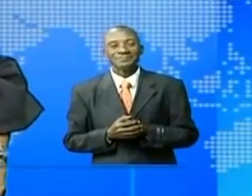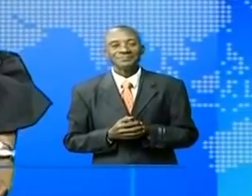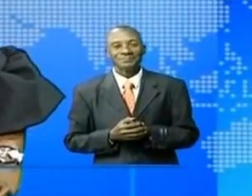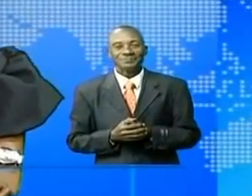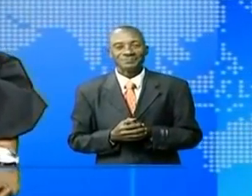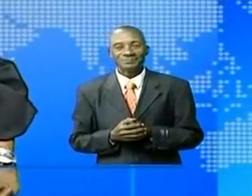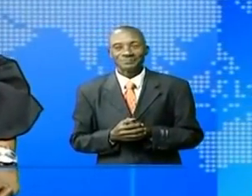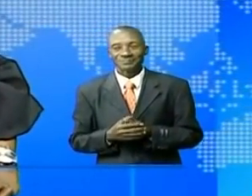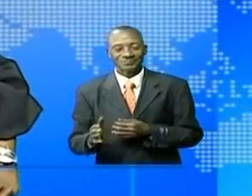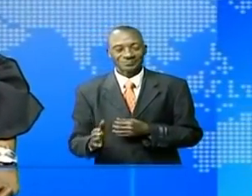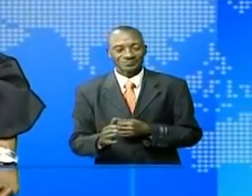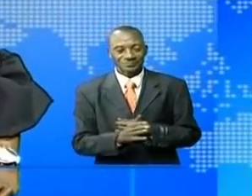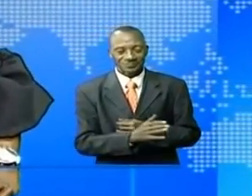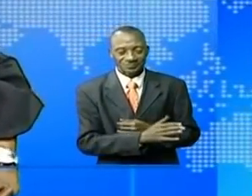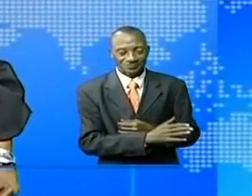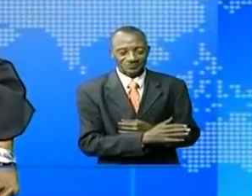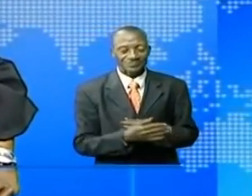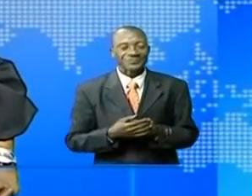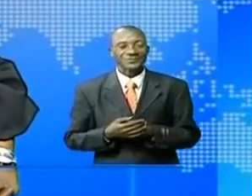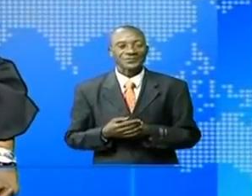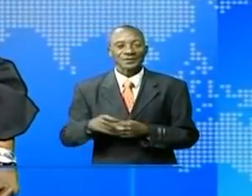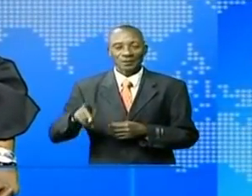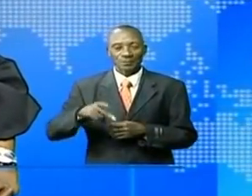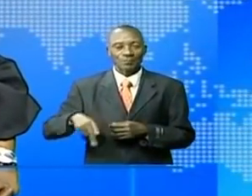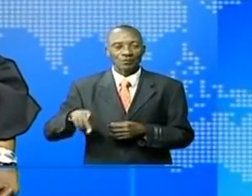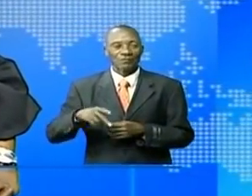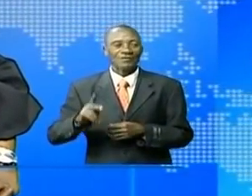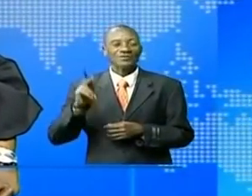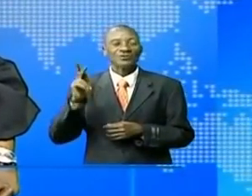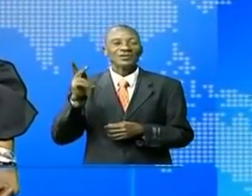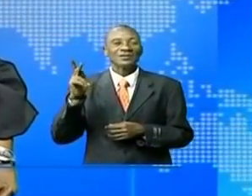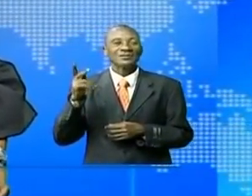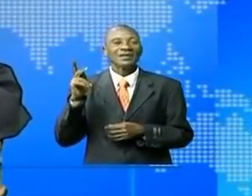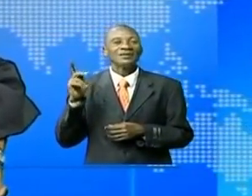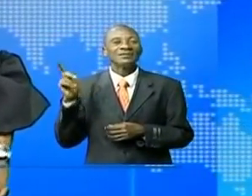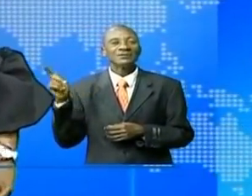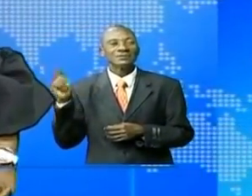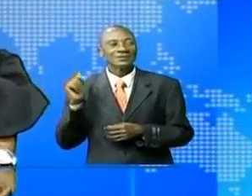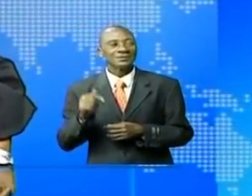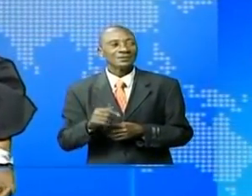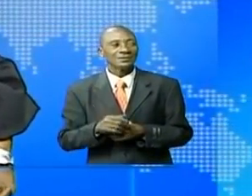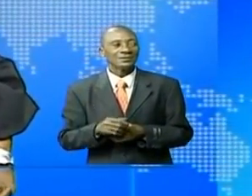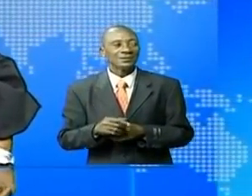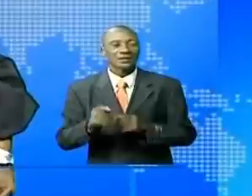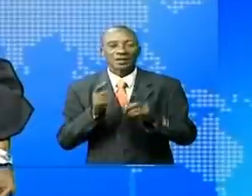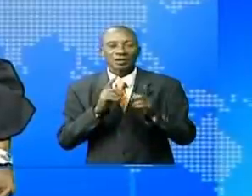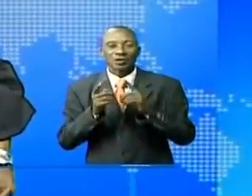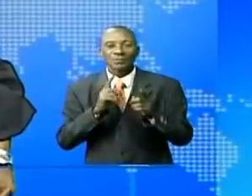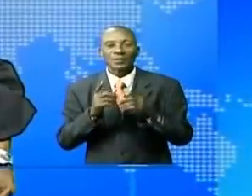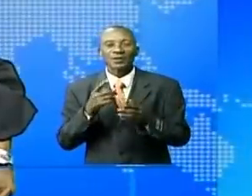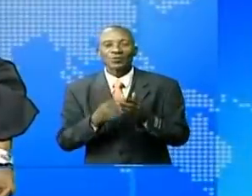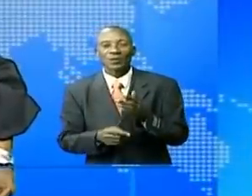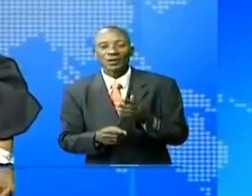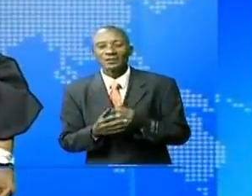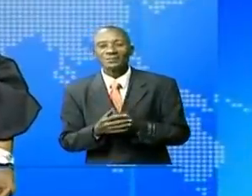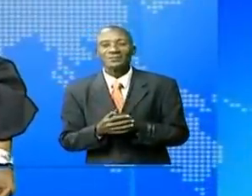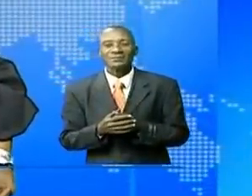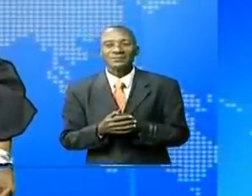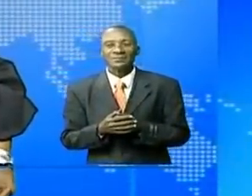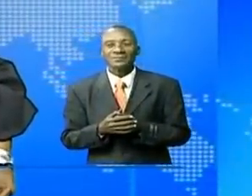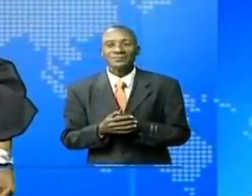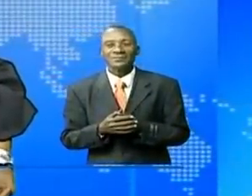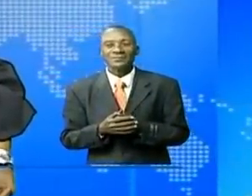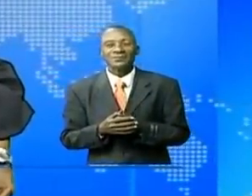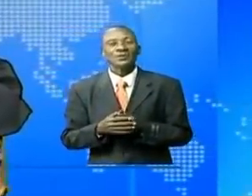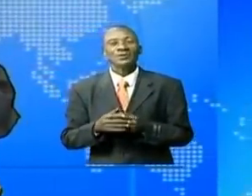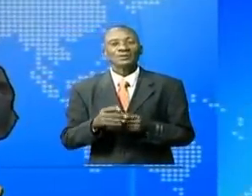La province de Kwilu pour la province du Haut-Katanga à Lubumbashi, plus précisément, le taux se resserre autour des